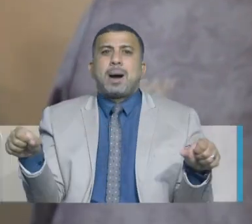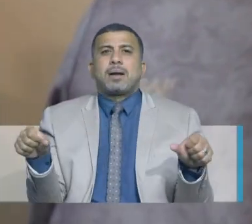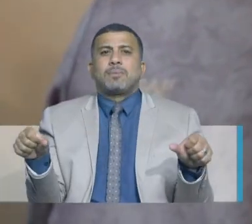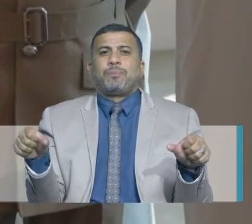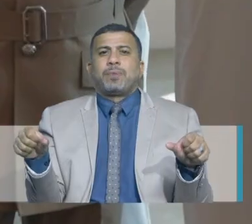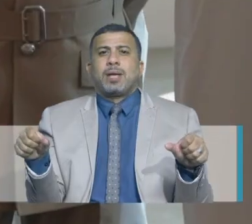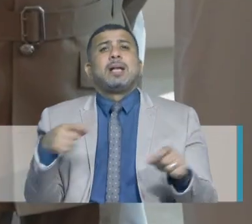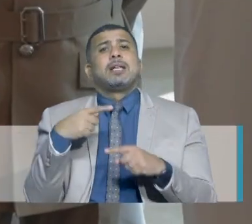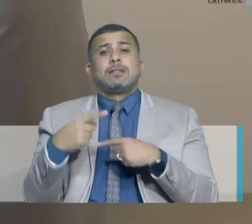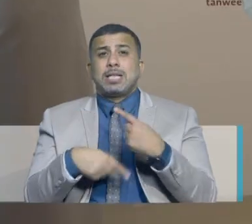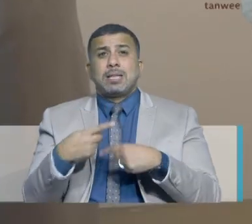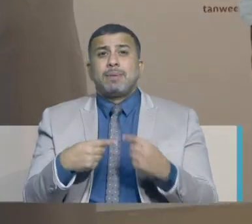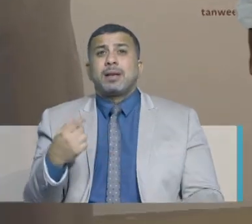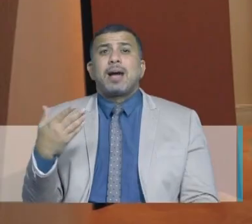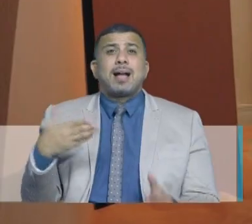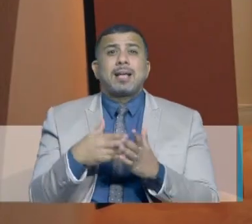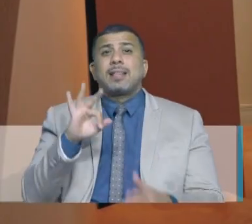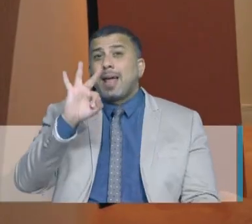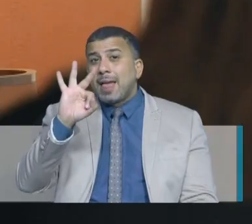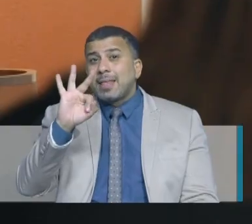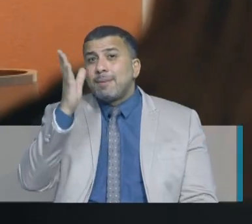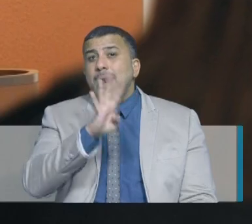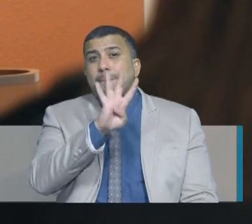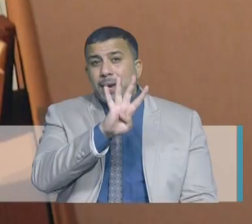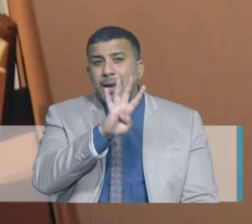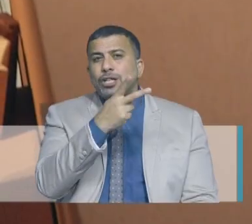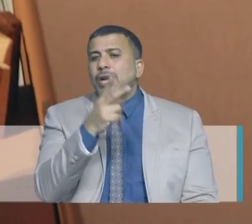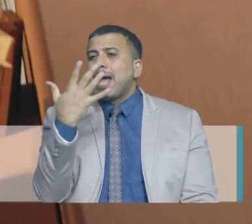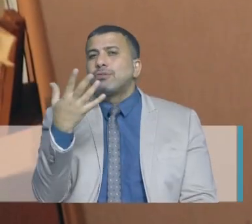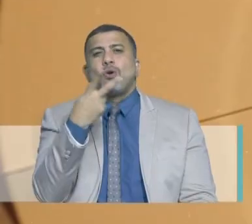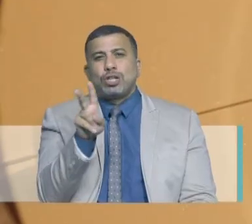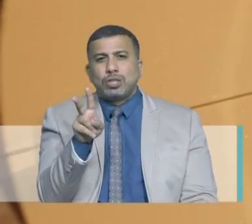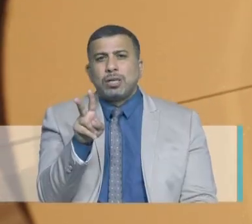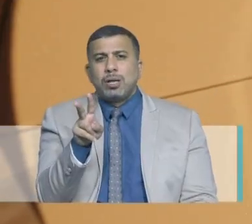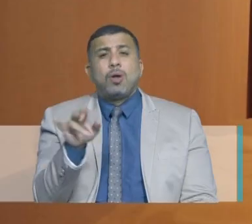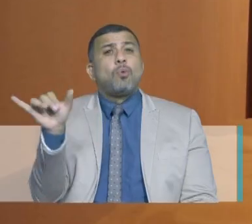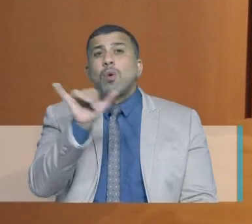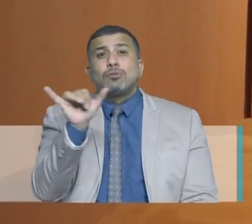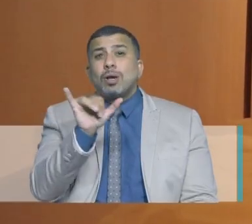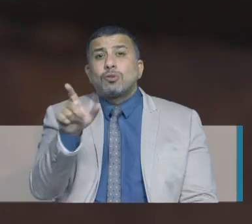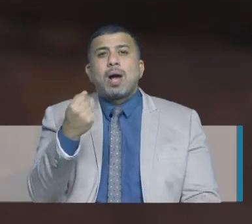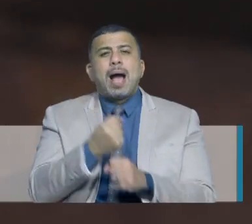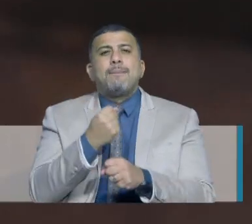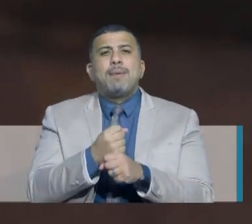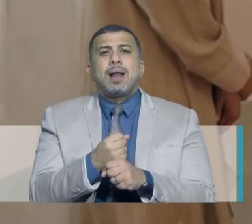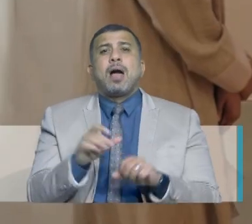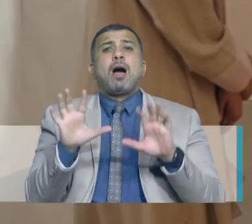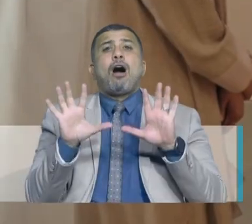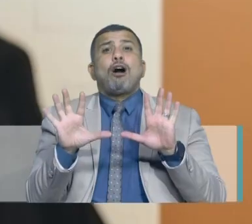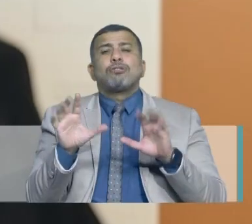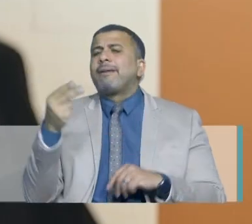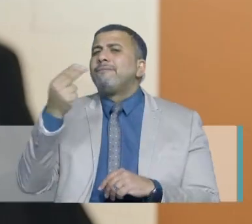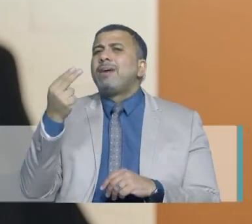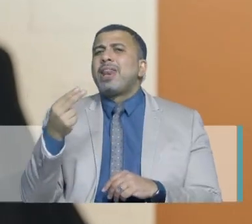تنفيذها المعرض الذي يستمر حتى الثالث من ابريل 2025 يسلط الضوء على